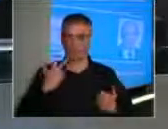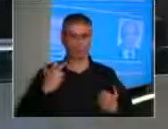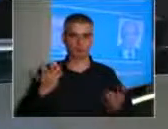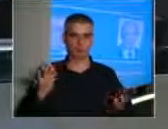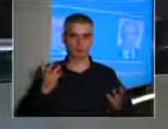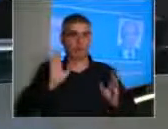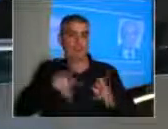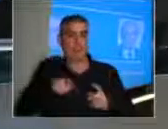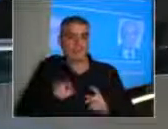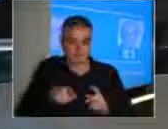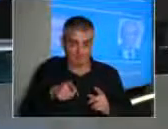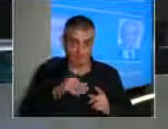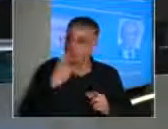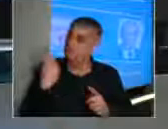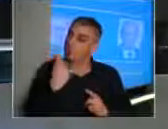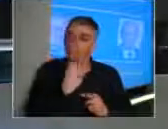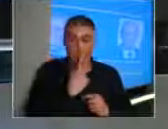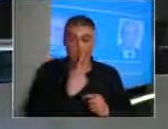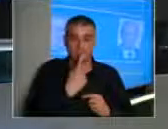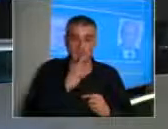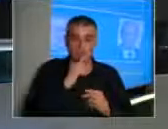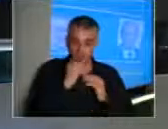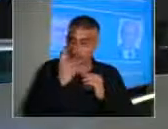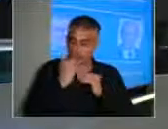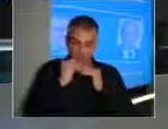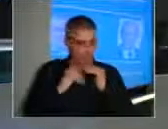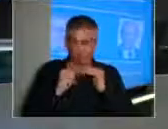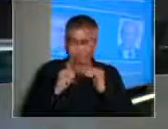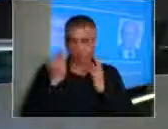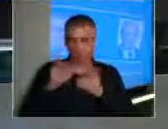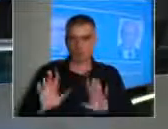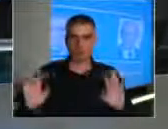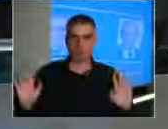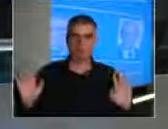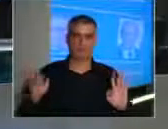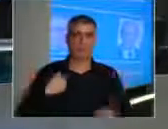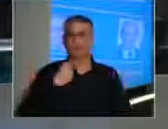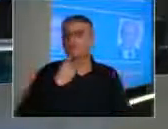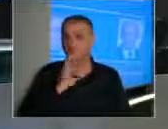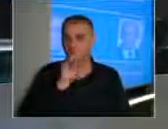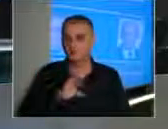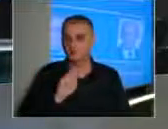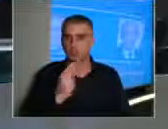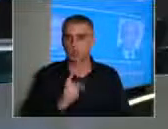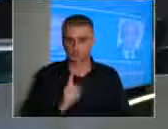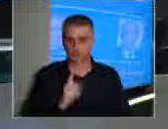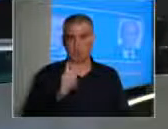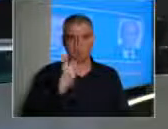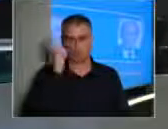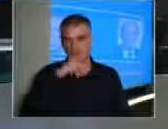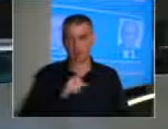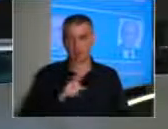מנדטים. גם אם כל אחד מהם. אוקיי, ואנחנו לא נגיע פה לאיזה... אבל אני אגיד לך מה האפשרות השנייה, וזה צריך